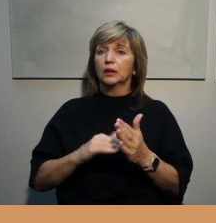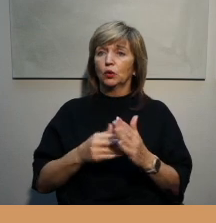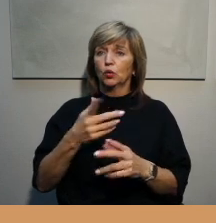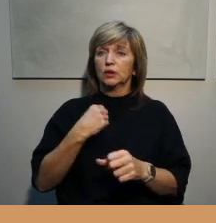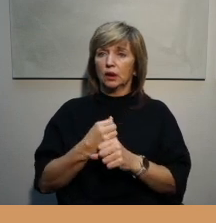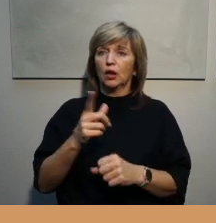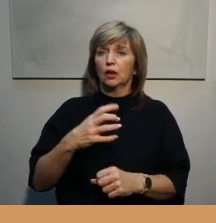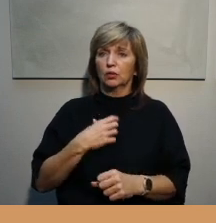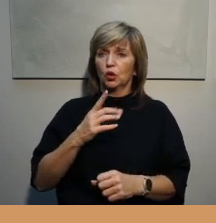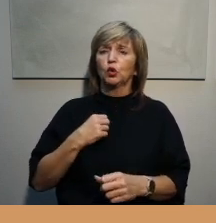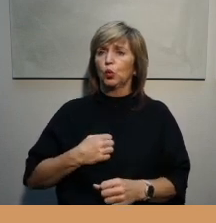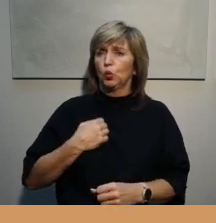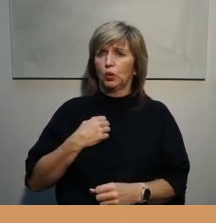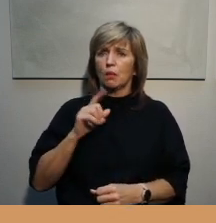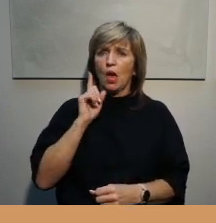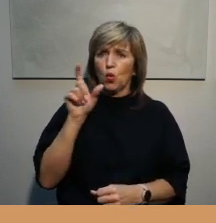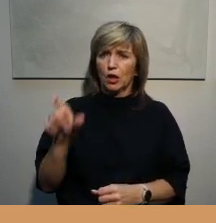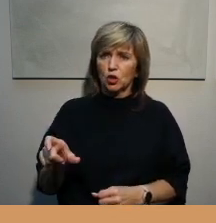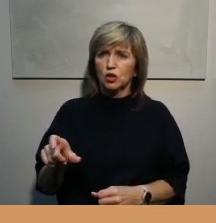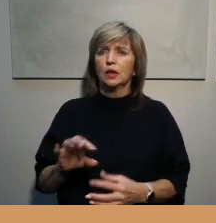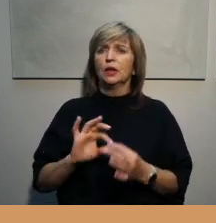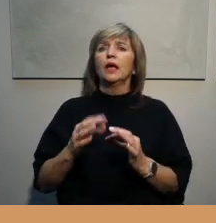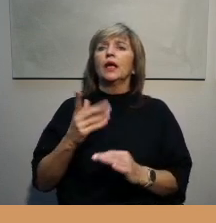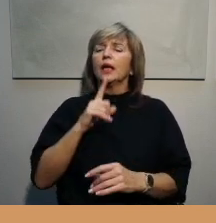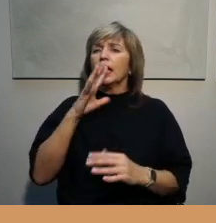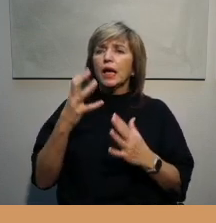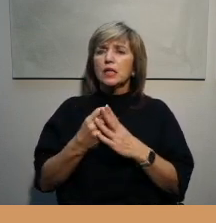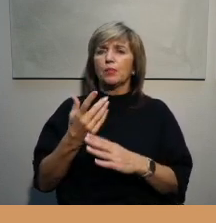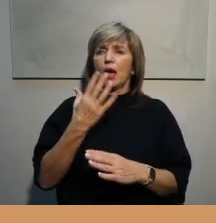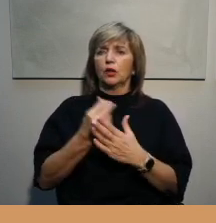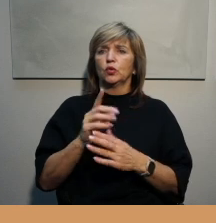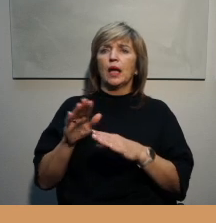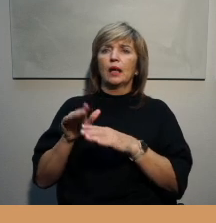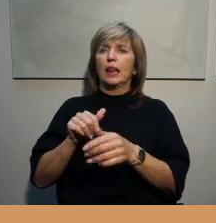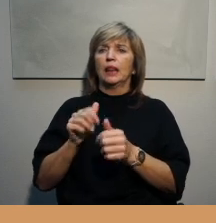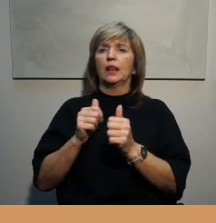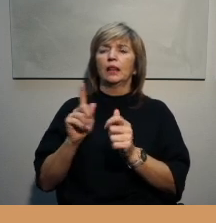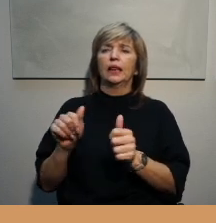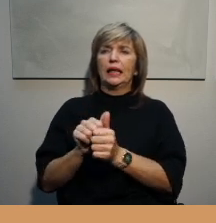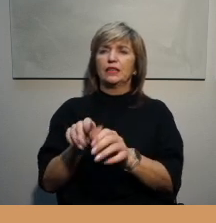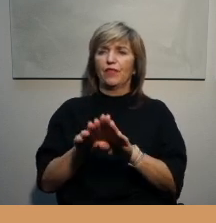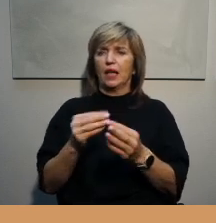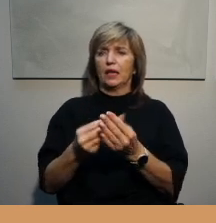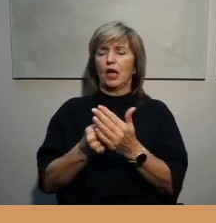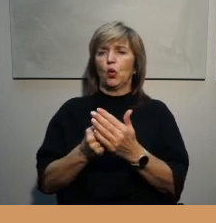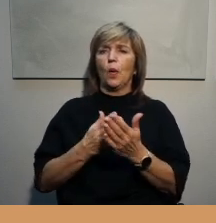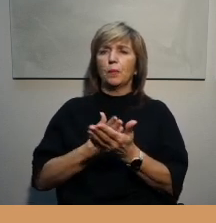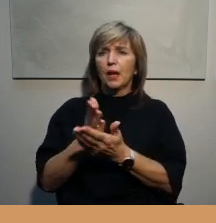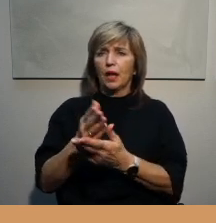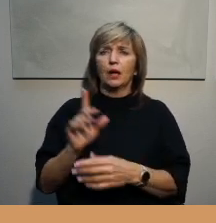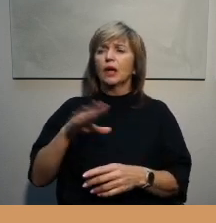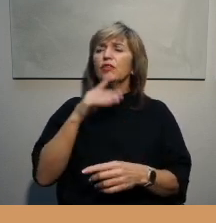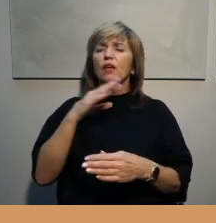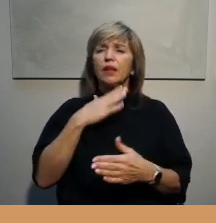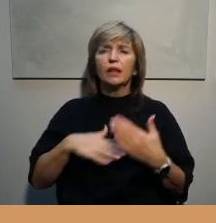ļoti, ļoti sarežģītiem jauniešiem, ir iespēja atrast šo te līdzvērtīgo pieeju. Pat ja viņš nevēlas runāt, pat ja